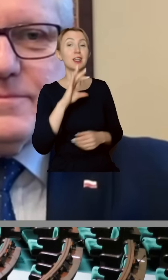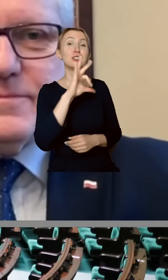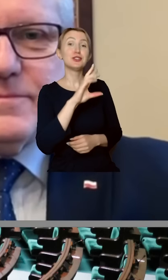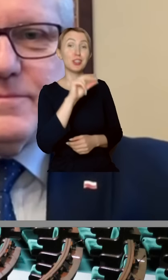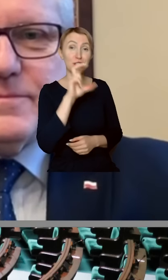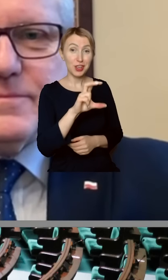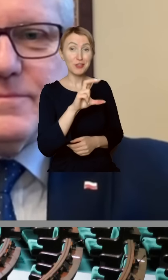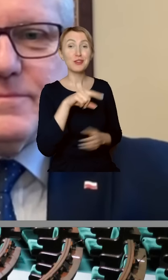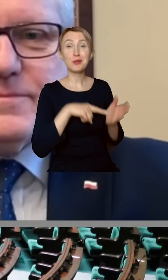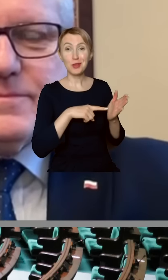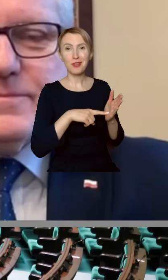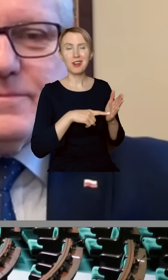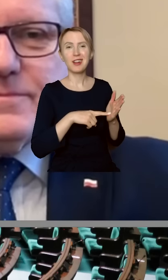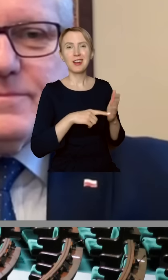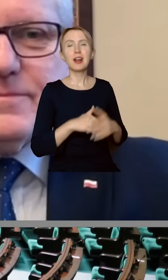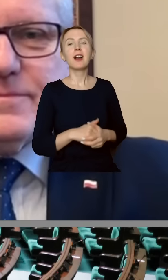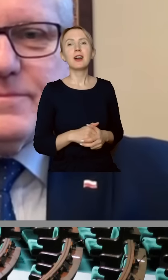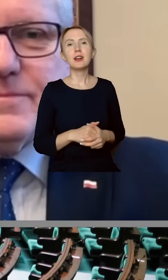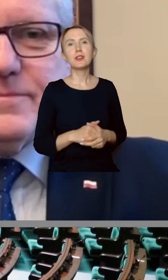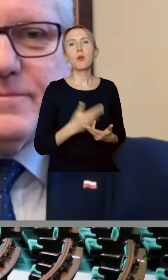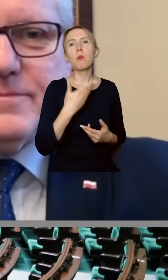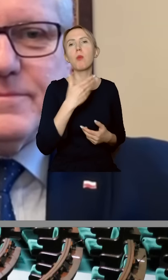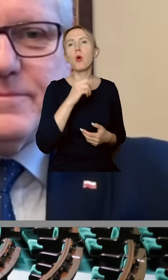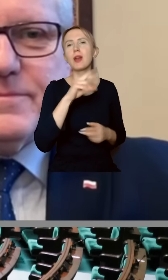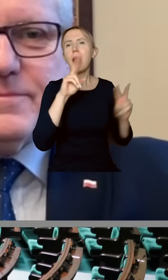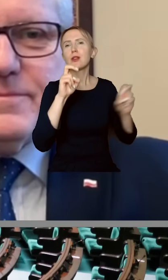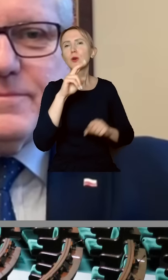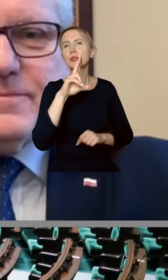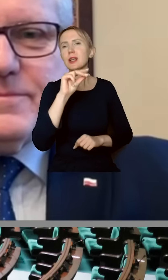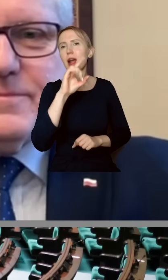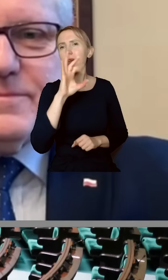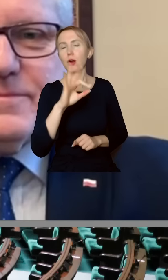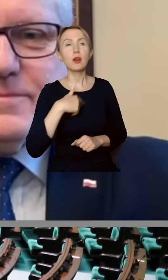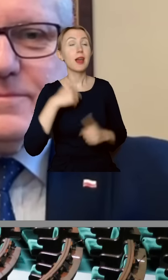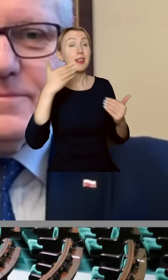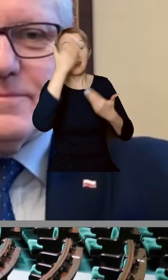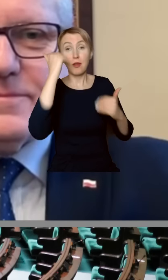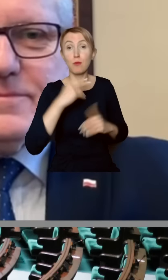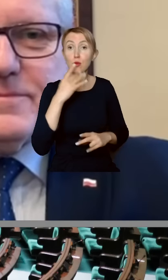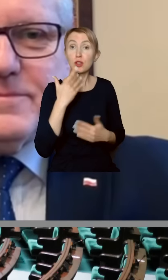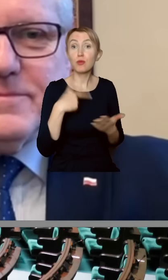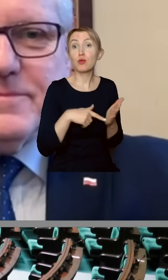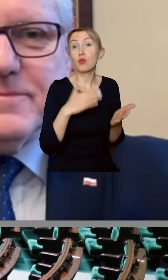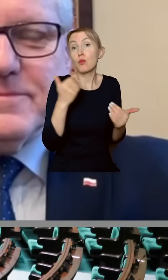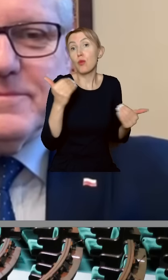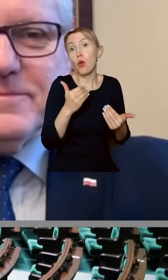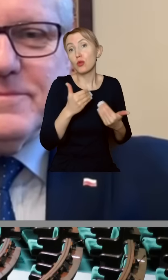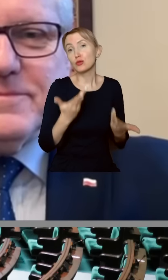Oczywiście moralność Kalego, chociaż nie wiem, czy jeszcze można tak mówić, czy to już nie jest jakieś podpadanie